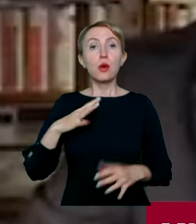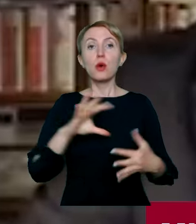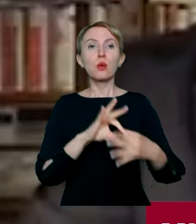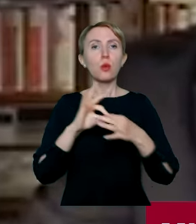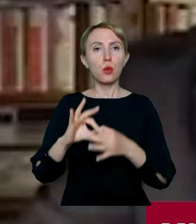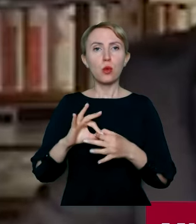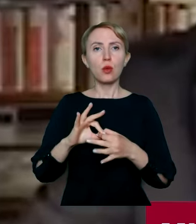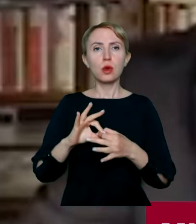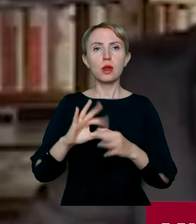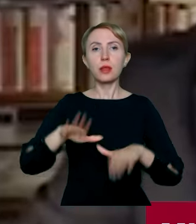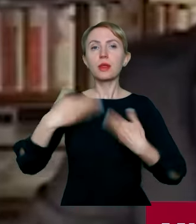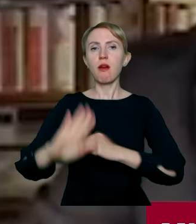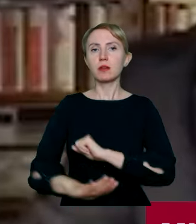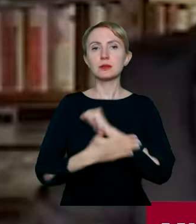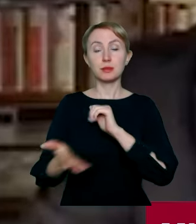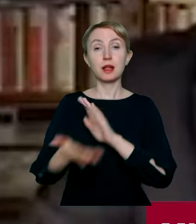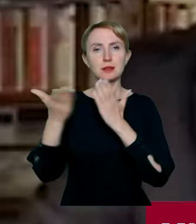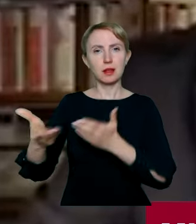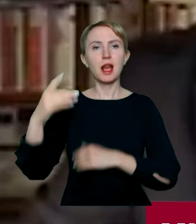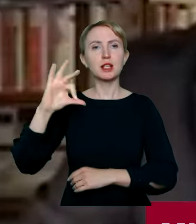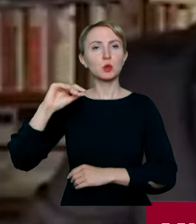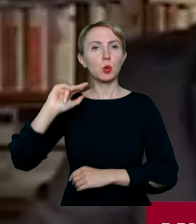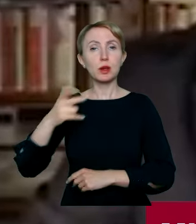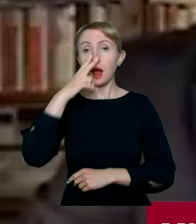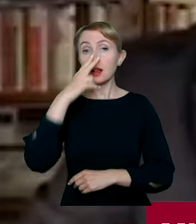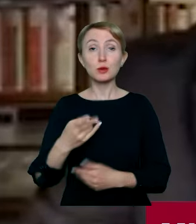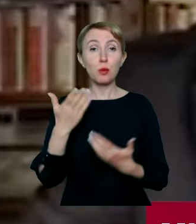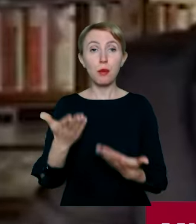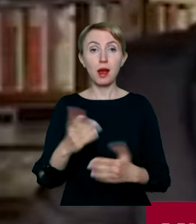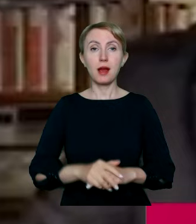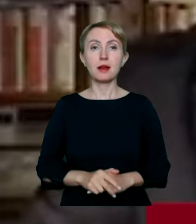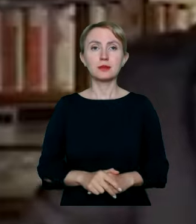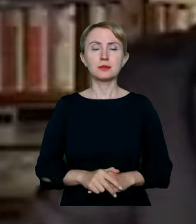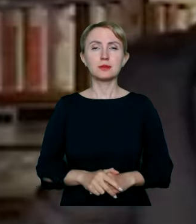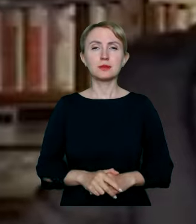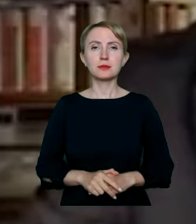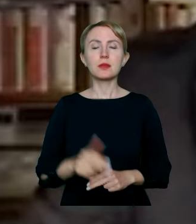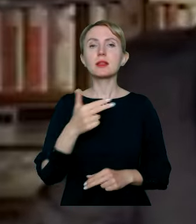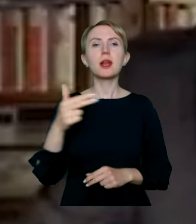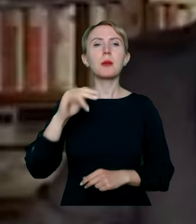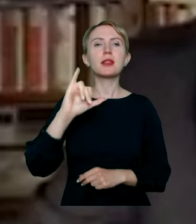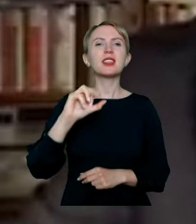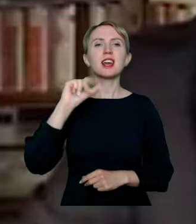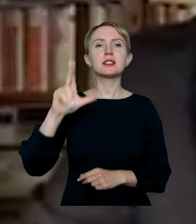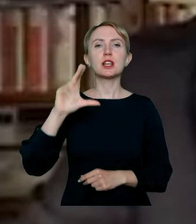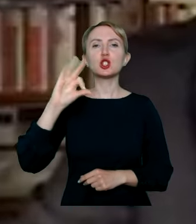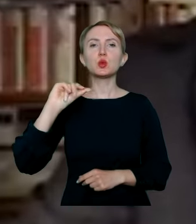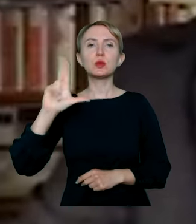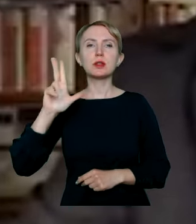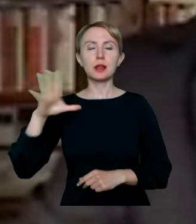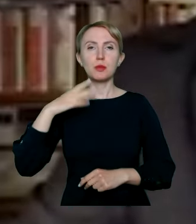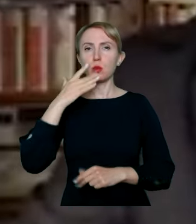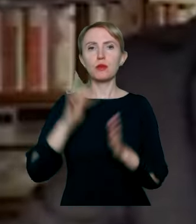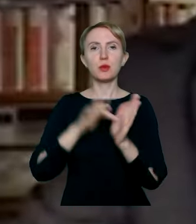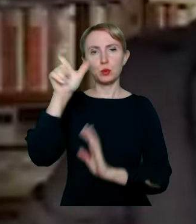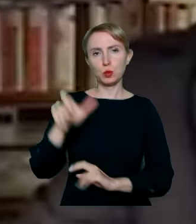z udzieleniem tego poparcia. Zresztą zobaczcie Państwo, jak o Jacku Sutryku właśnie mówił przewodniczący Donald